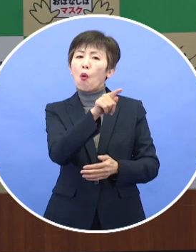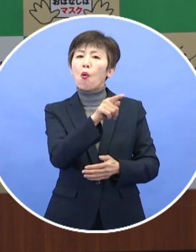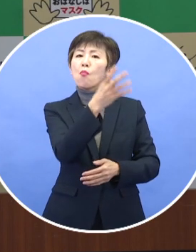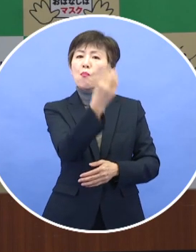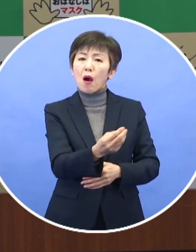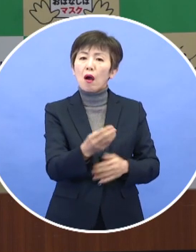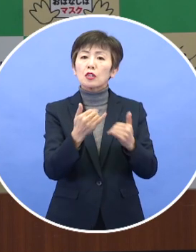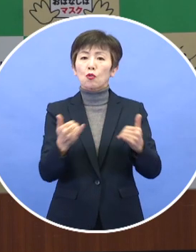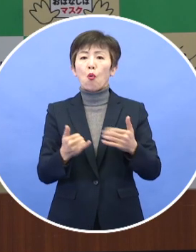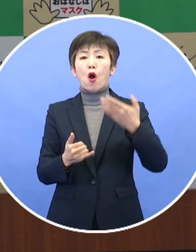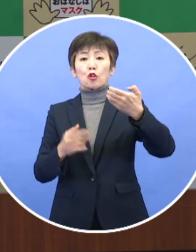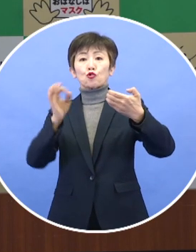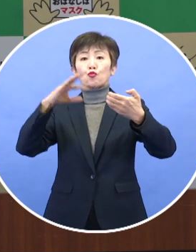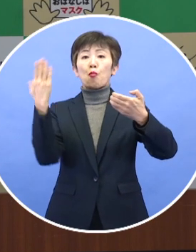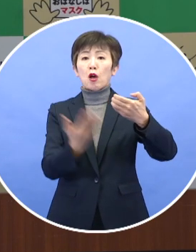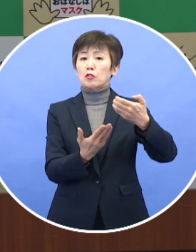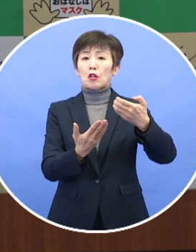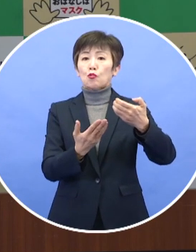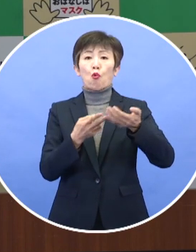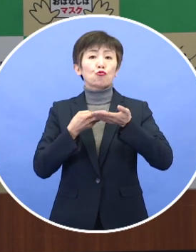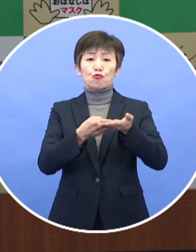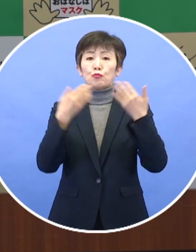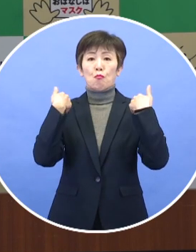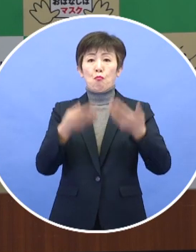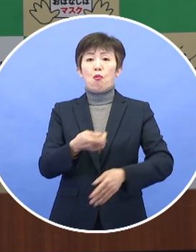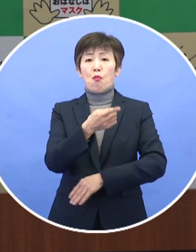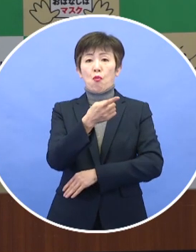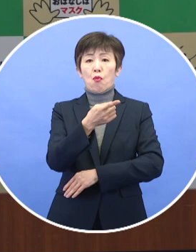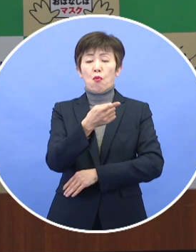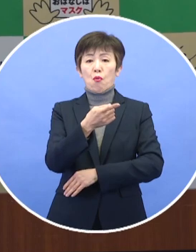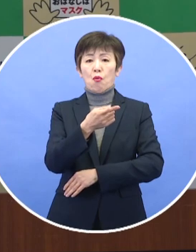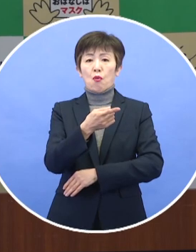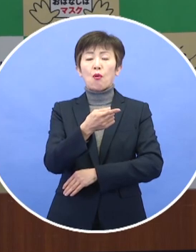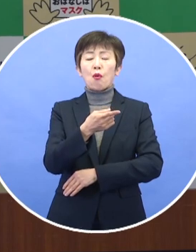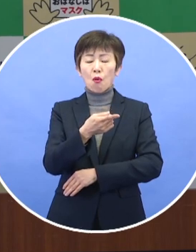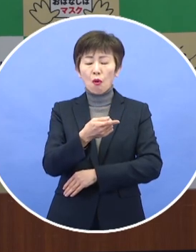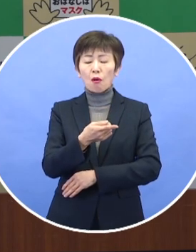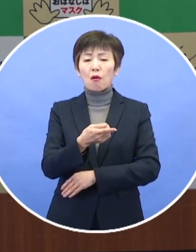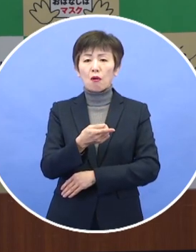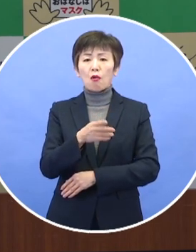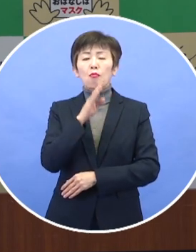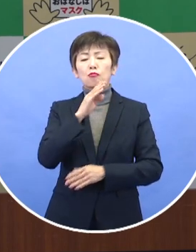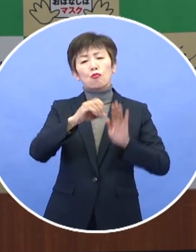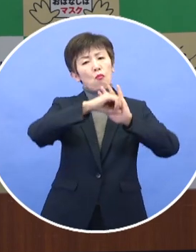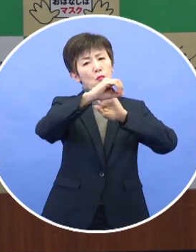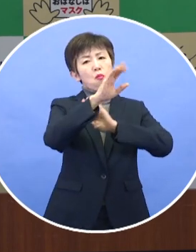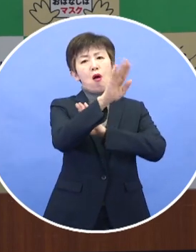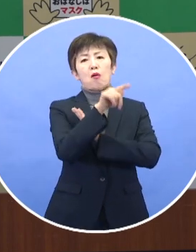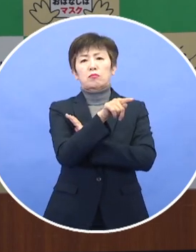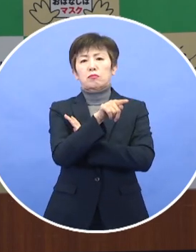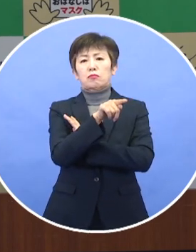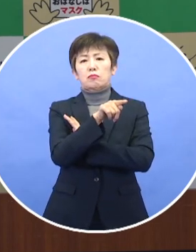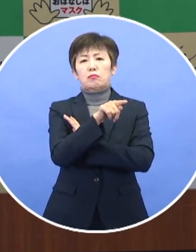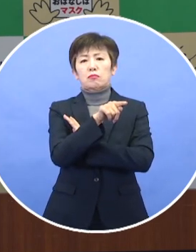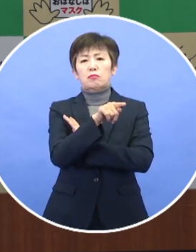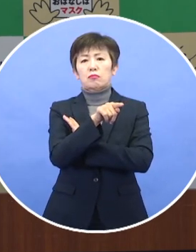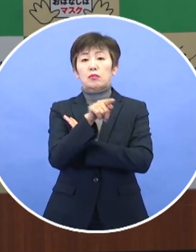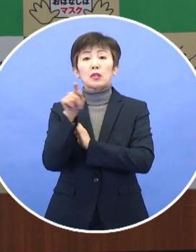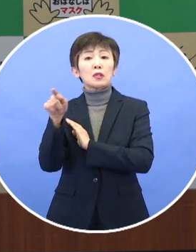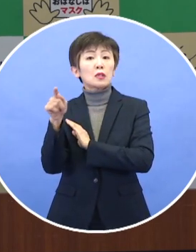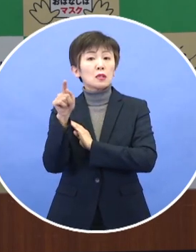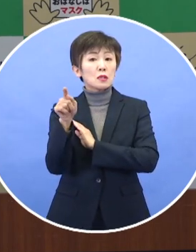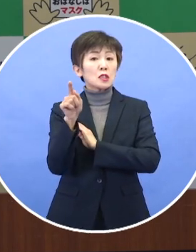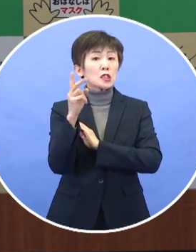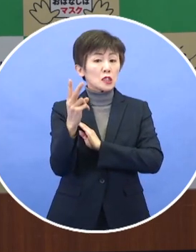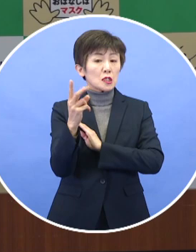院予防、まあ、入院する比率が10分の1になると、まあ、こういうことになるわけでございまして、2回目も接